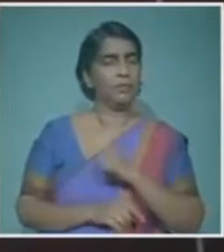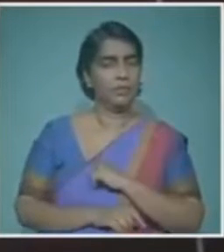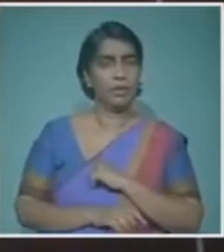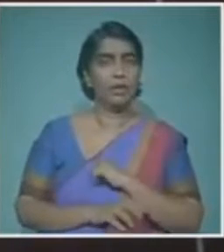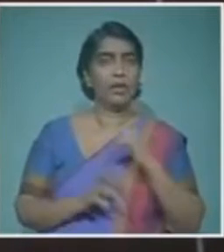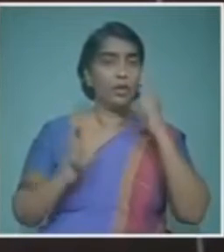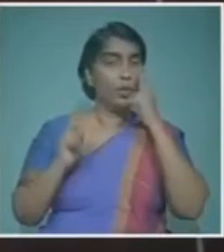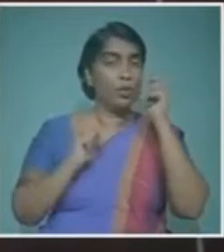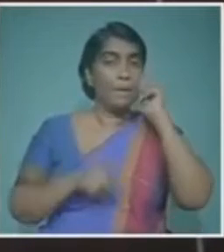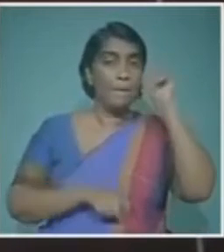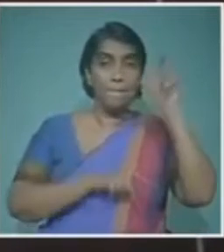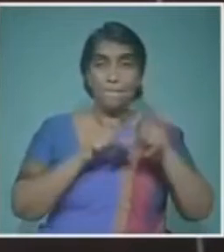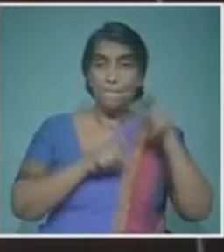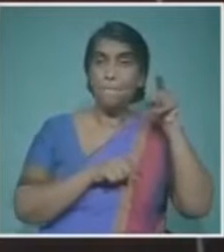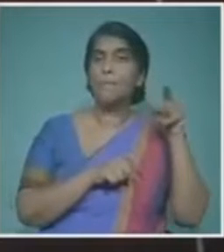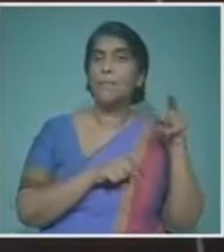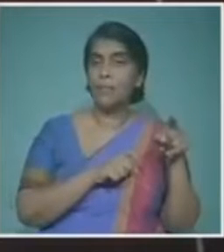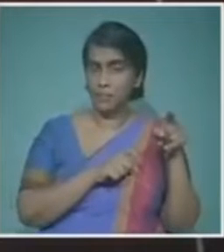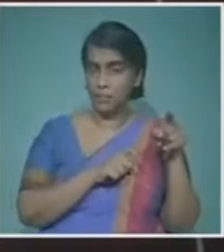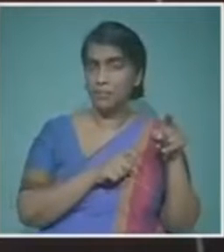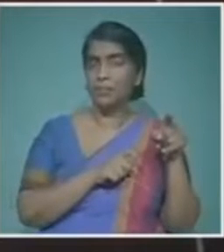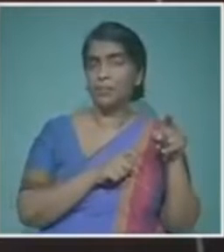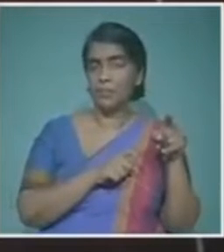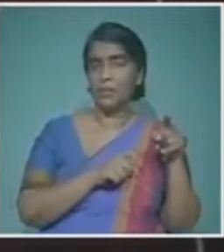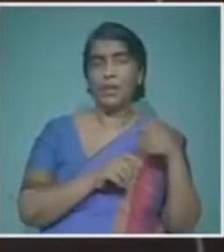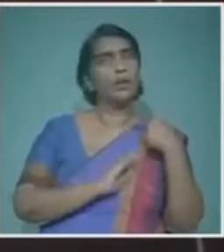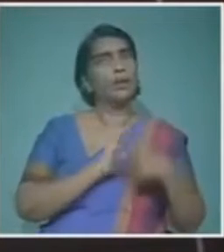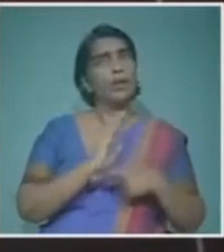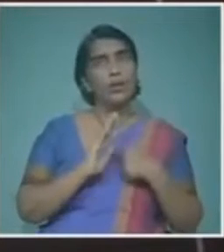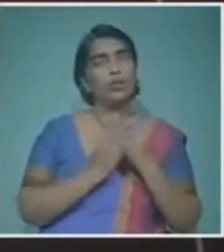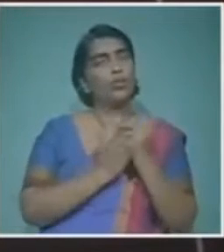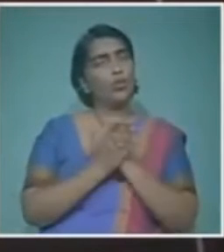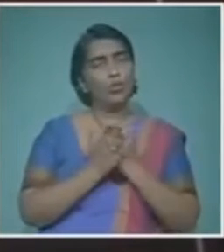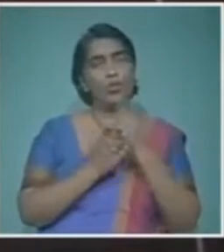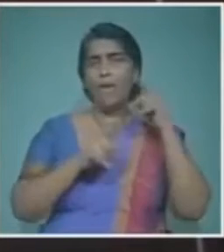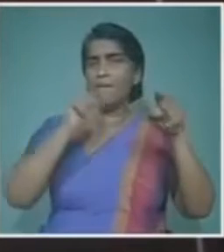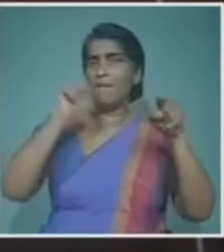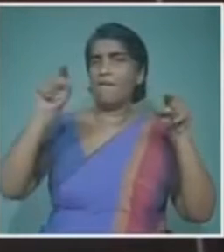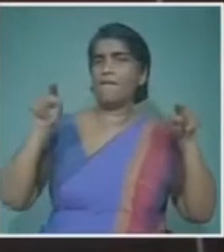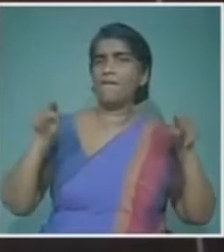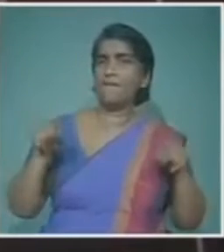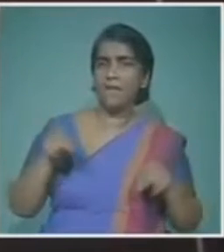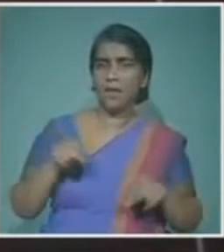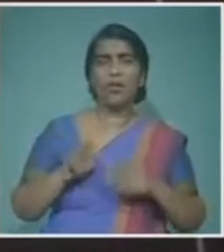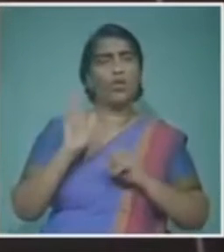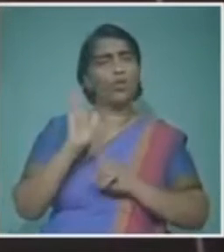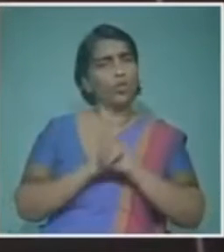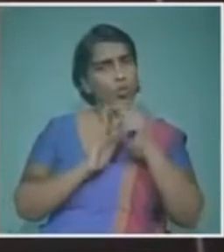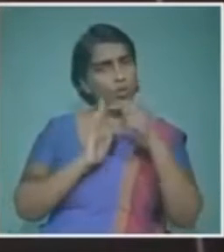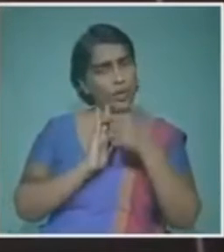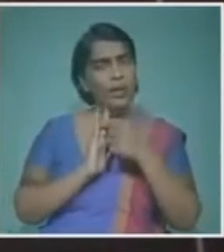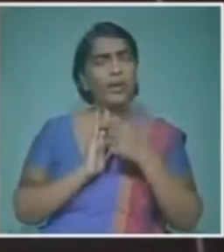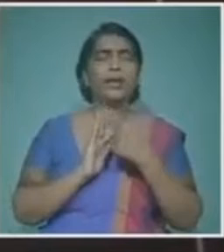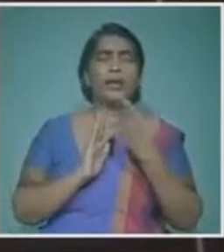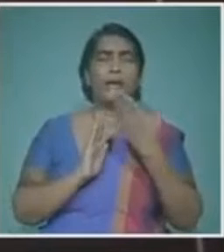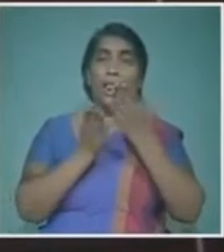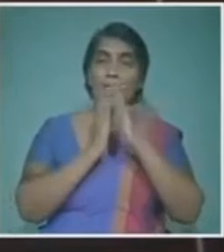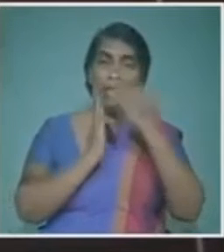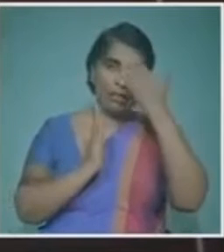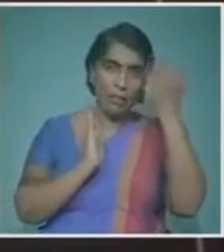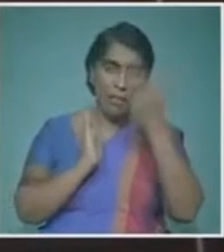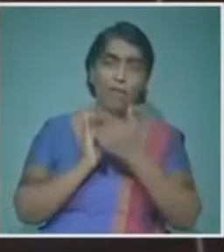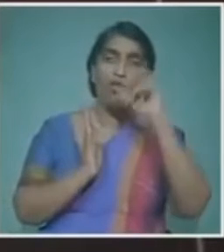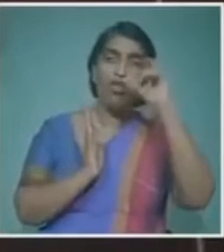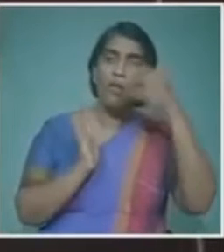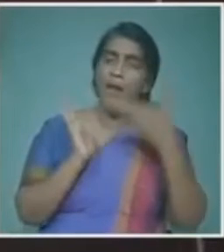வரைக்கும் நாடளாவிய ரீதியில வாழ்ந்துட்டு தான் இருக்காங்க. வடக்குலயும் இருக்காங்க, கிழக்குலயும் இருக்காங்க, கொழும்புல கூட இருக்காங்க. நான் பேரல அதை